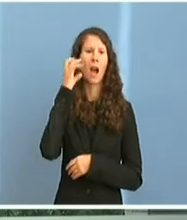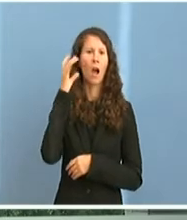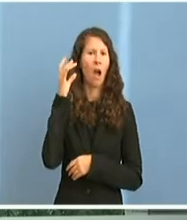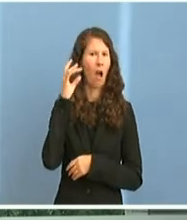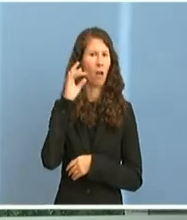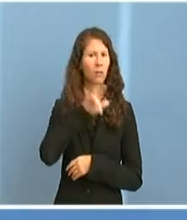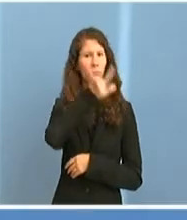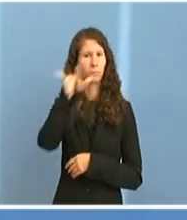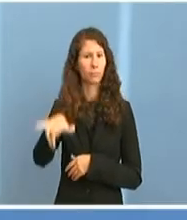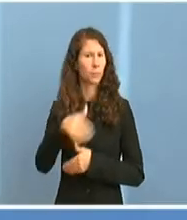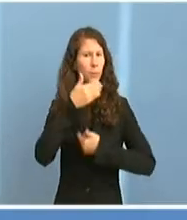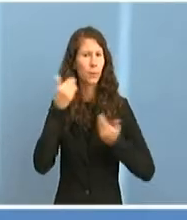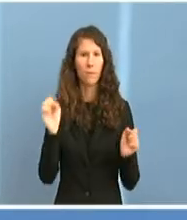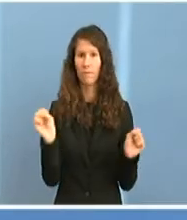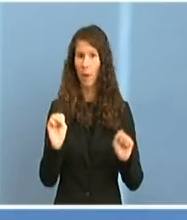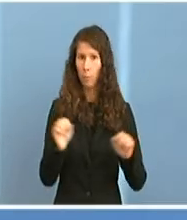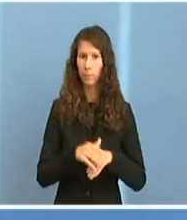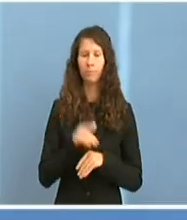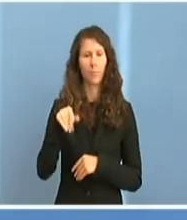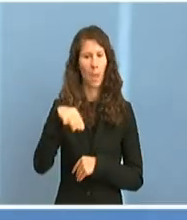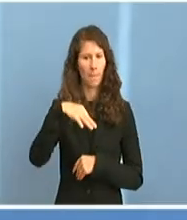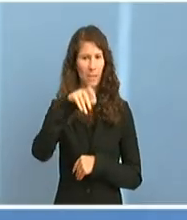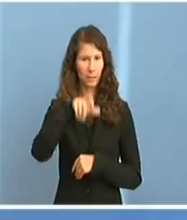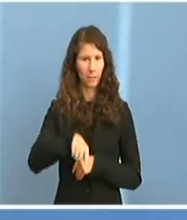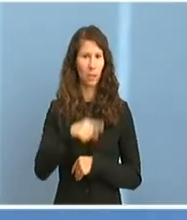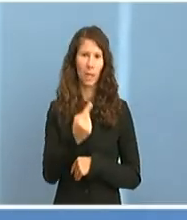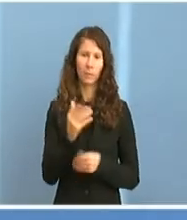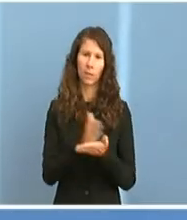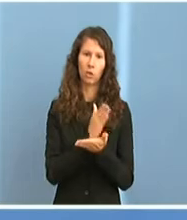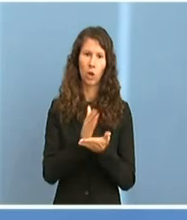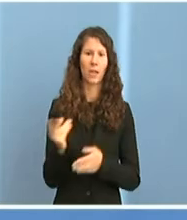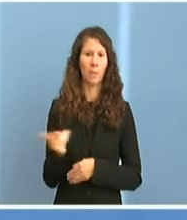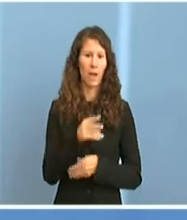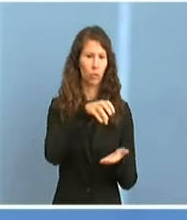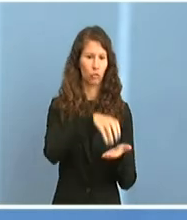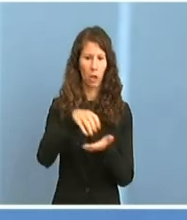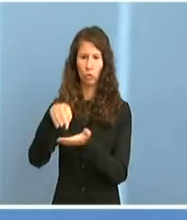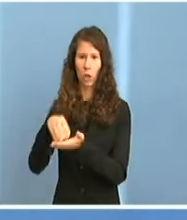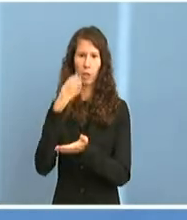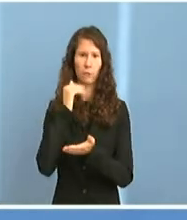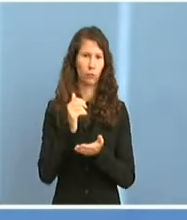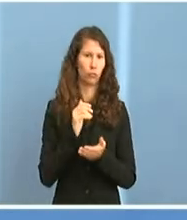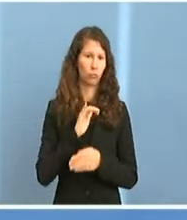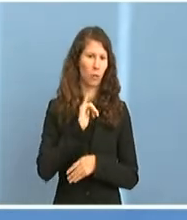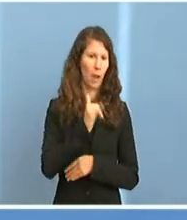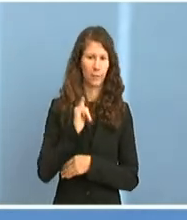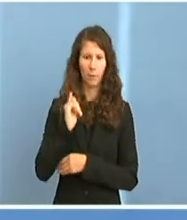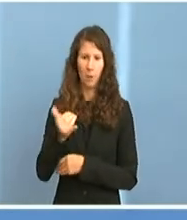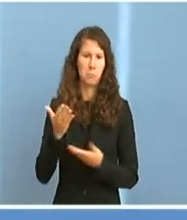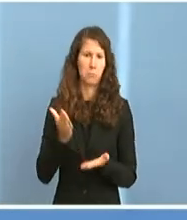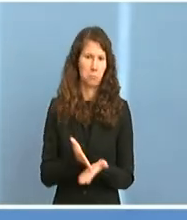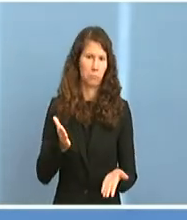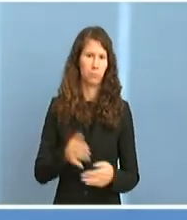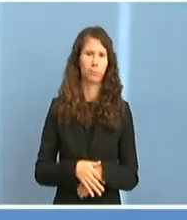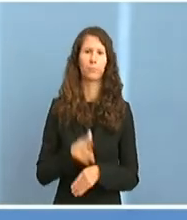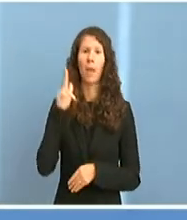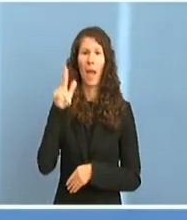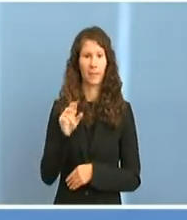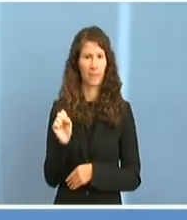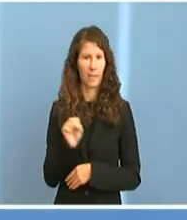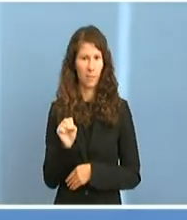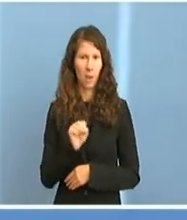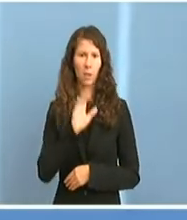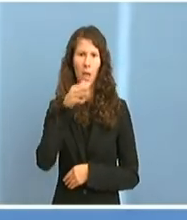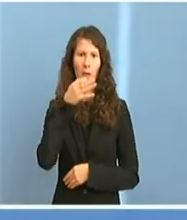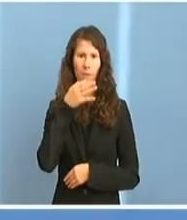Der Minister hat sich entschieden, in diese beiden Städte zu reisen und das tut er. Okay, dann habe ich eine Nachfrage an Herrn Seibert. Herr Seibert,